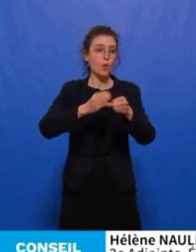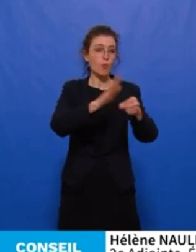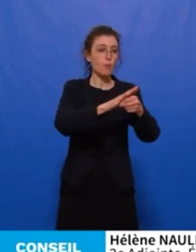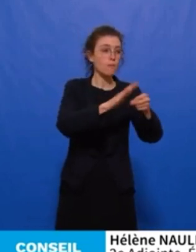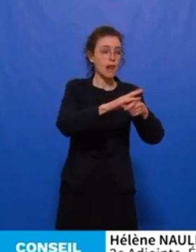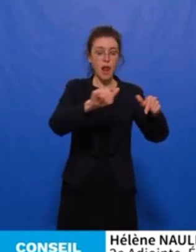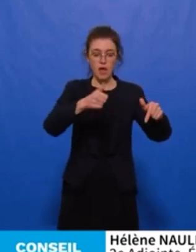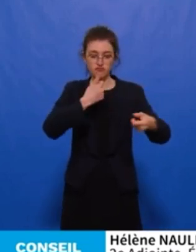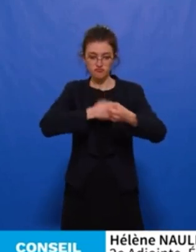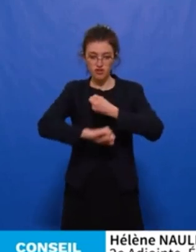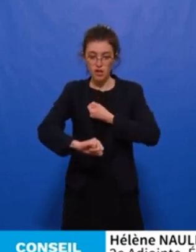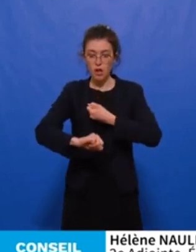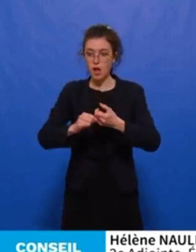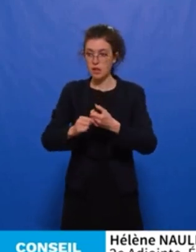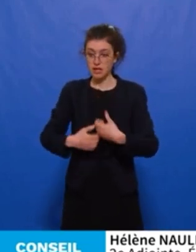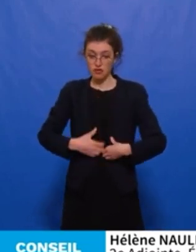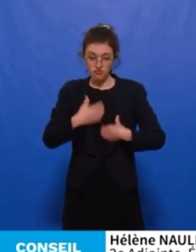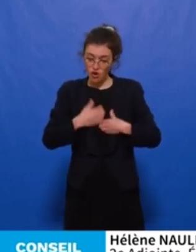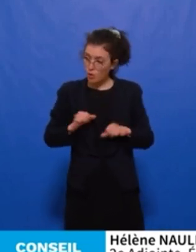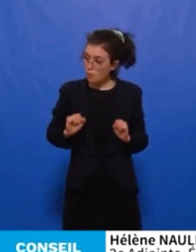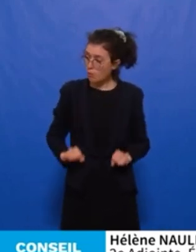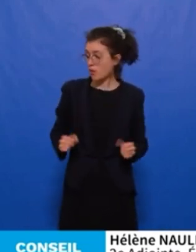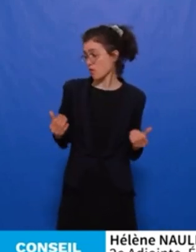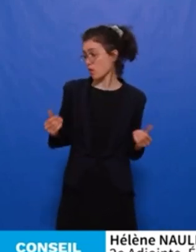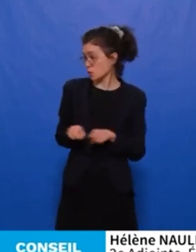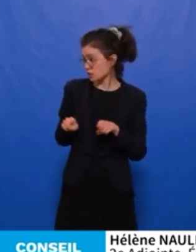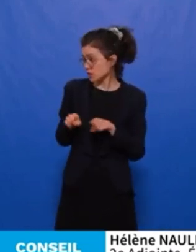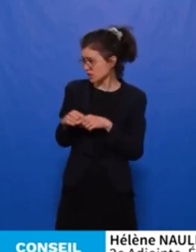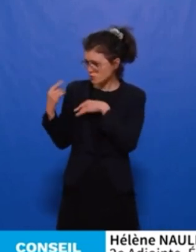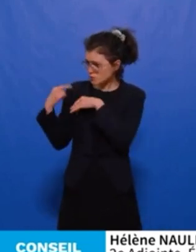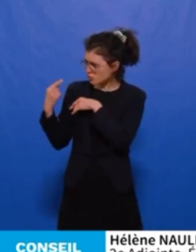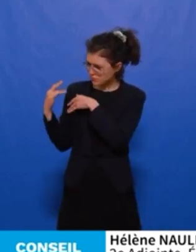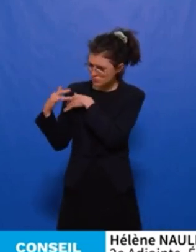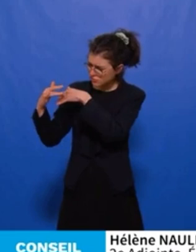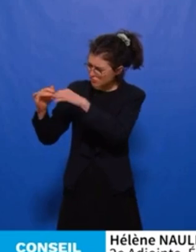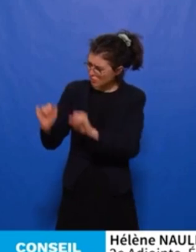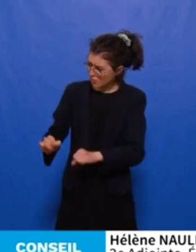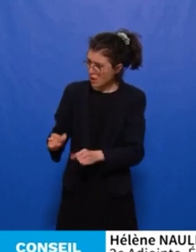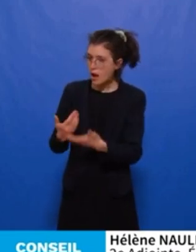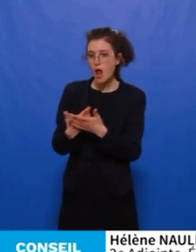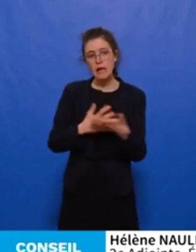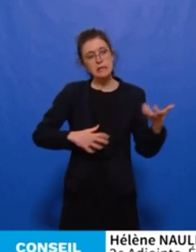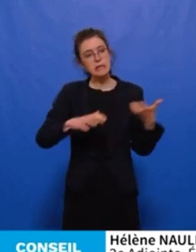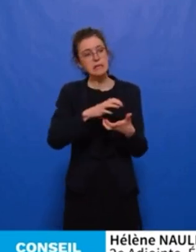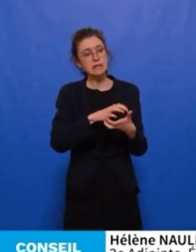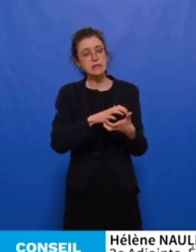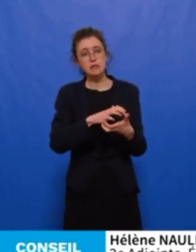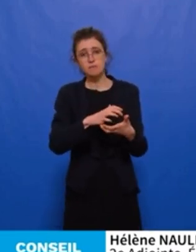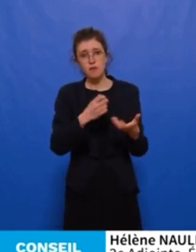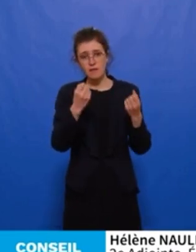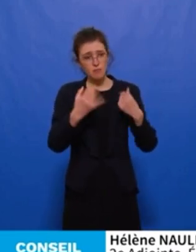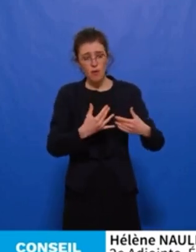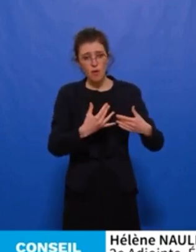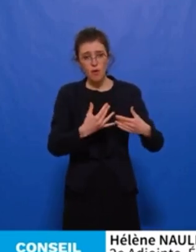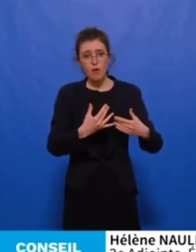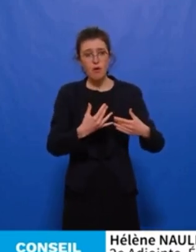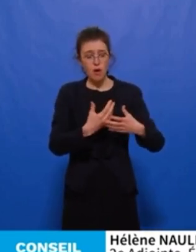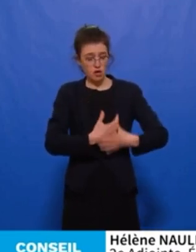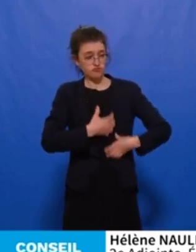vous offusquer sur une crise et un fait extraordinaire et un peu moins sur l'ordinaire et qui peut arriver et qui n'est pas de